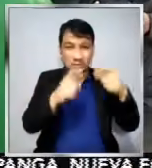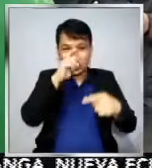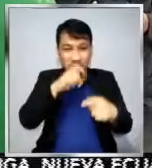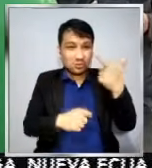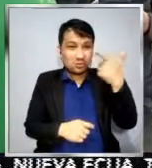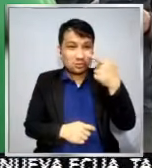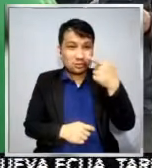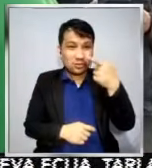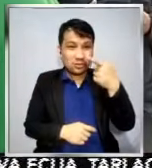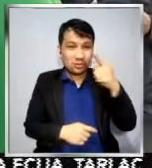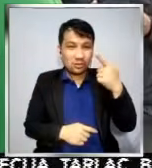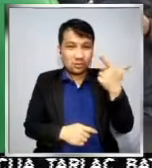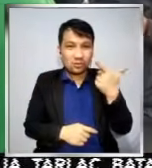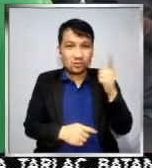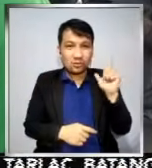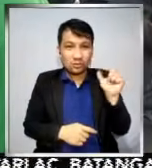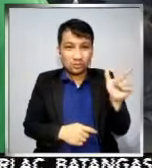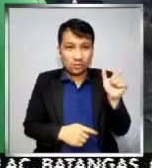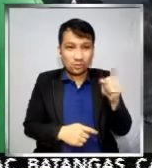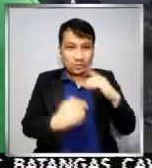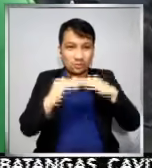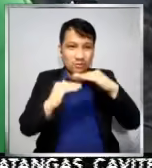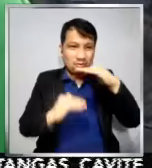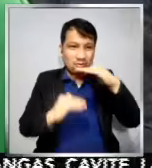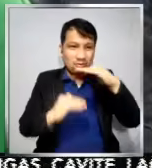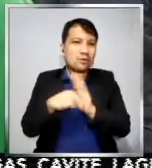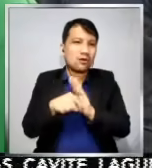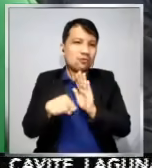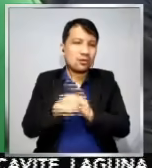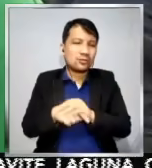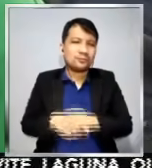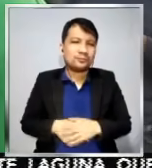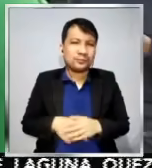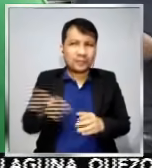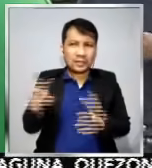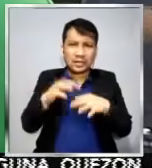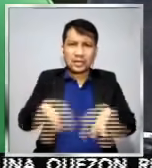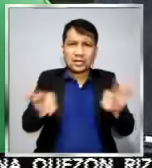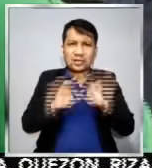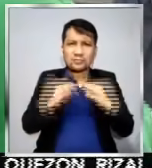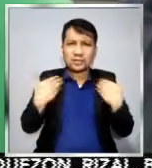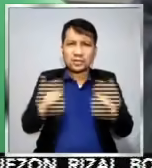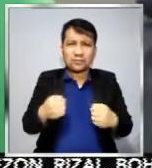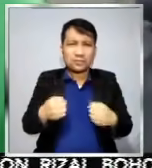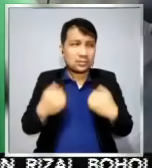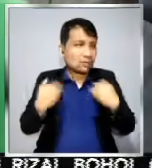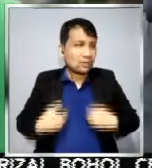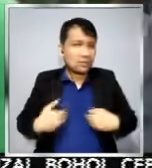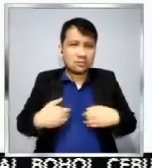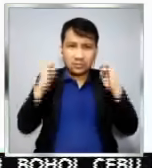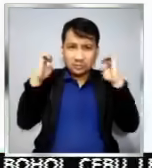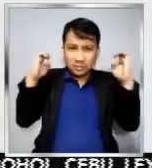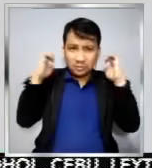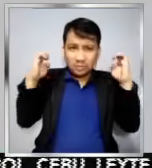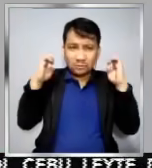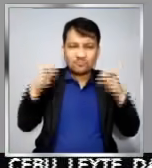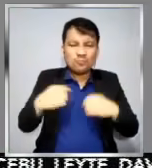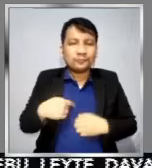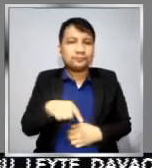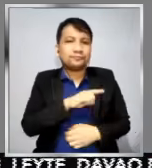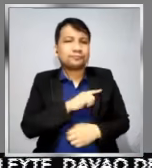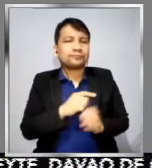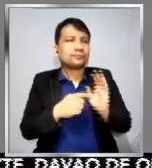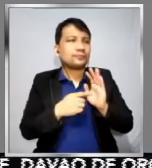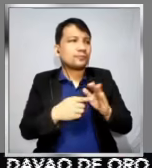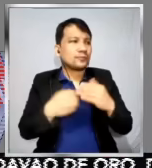yung pagja-jogging sa loob ng pandemic na to, yung exercise po. Kasi po di ba kailangan po natin lakasan yung resistensya. Sa inilabas